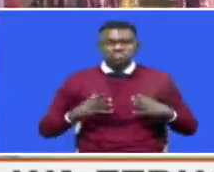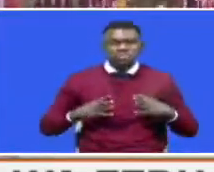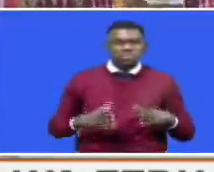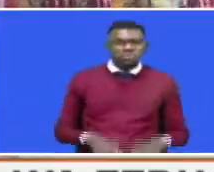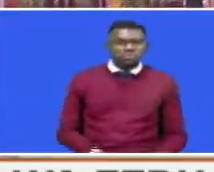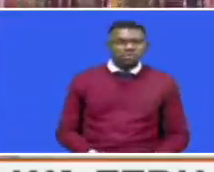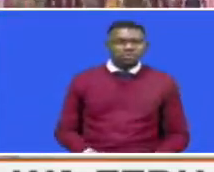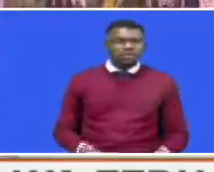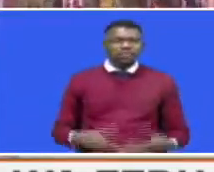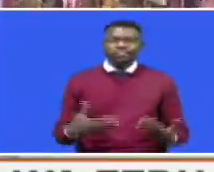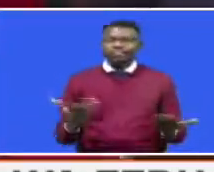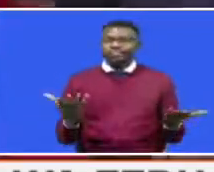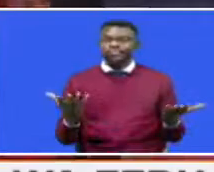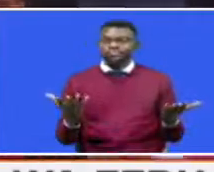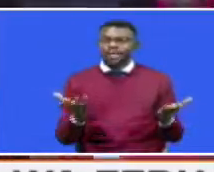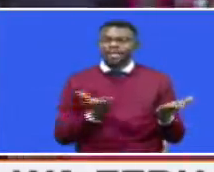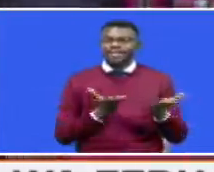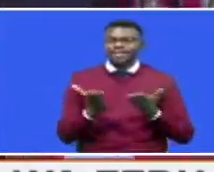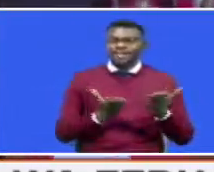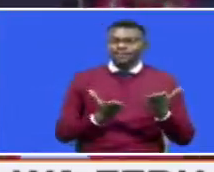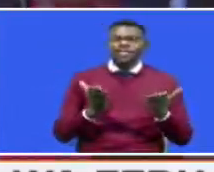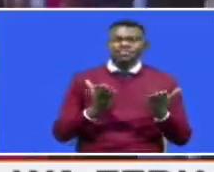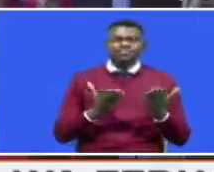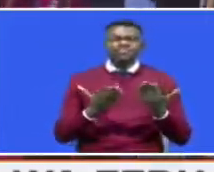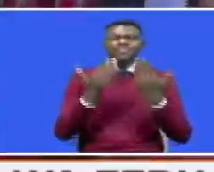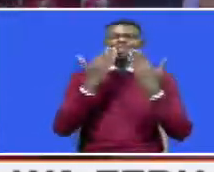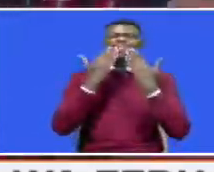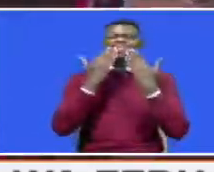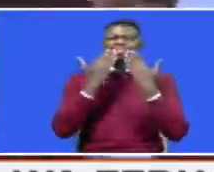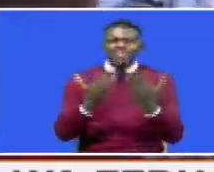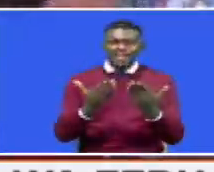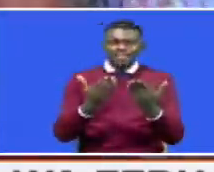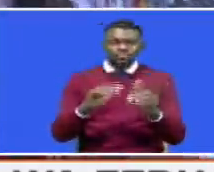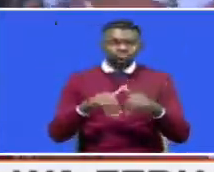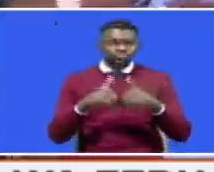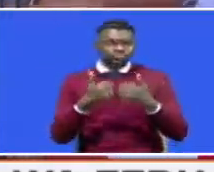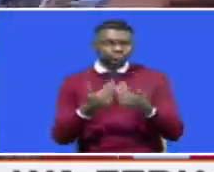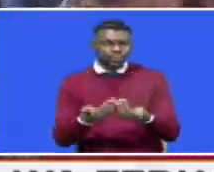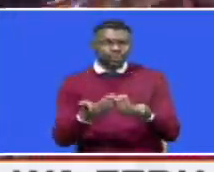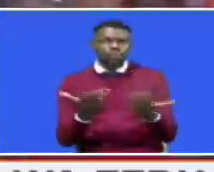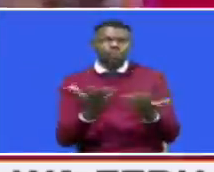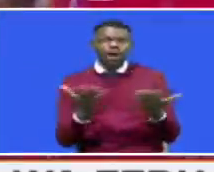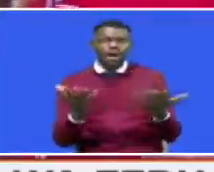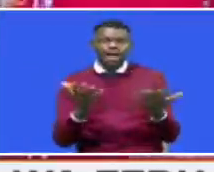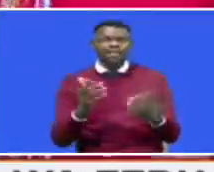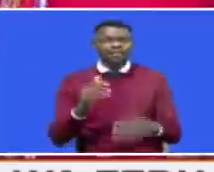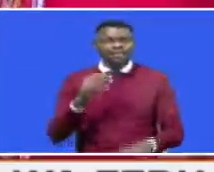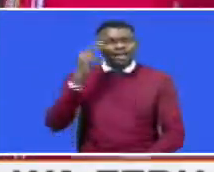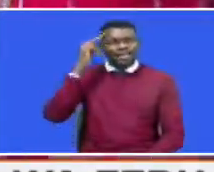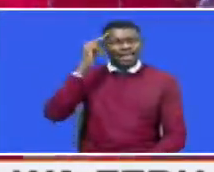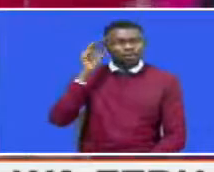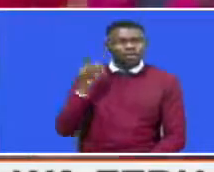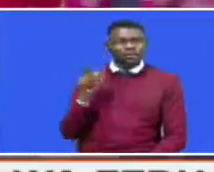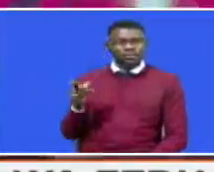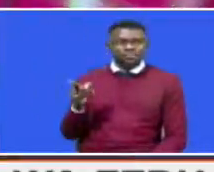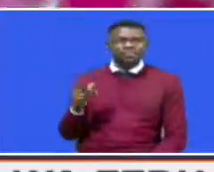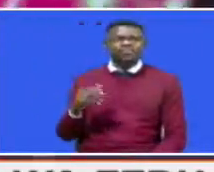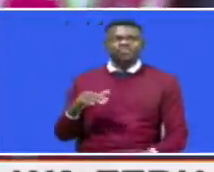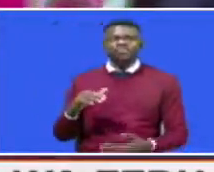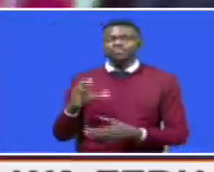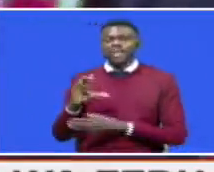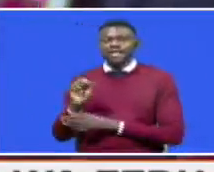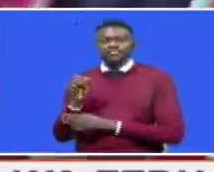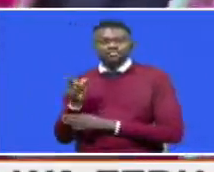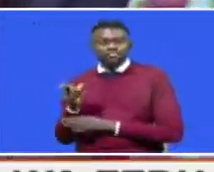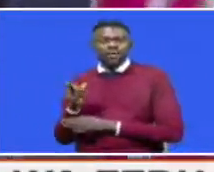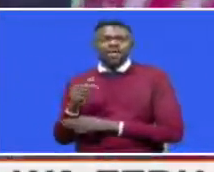Katika ibada ya kutoa shukrani kwa waziri wa mazingira Soipan Tuya kaunti ya Narok, wabunge wa Kenya Kwanza wakiongozwa na Rais